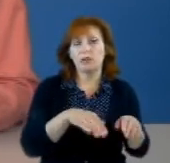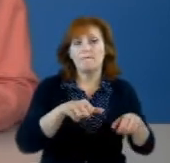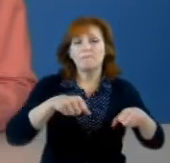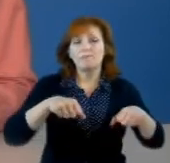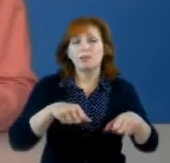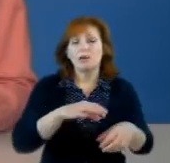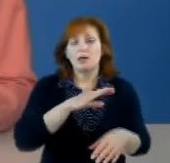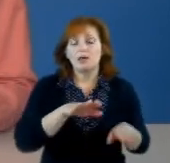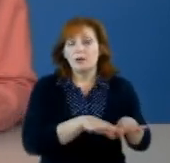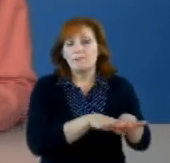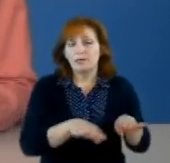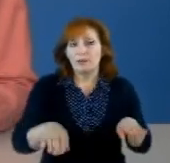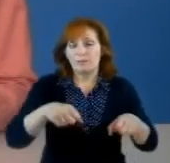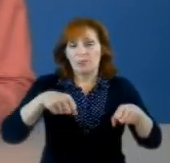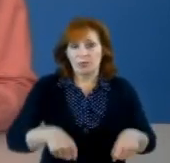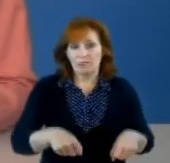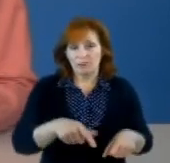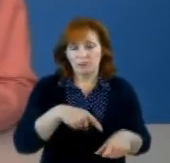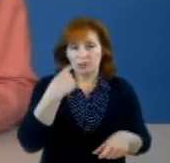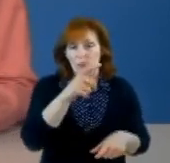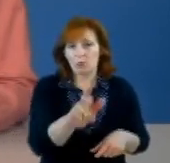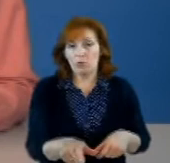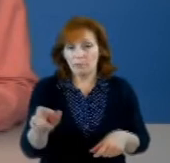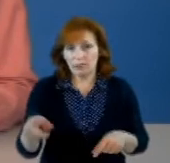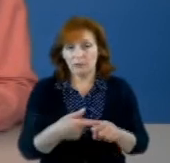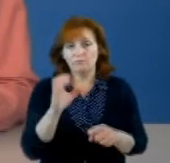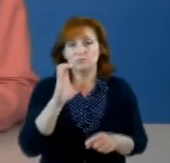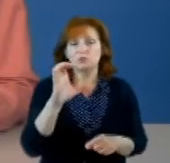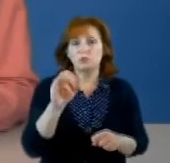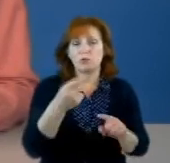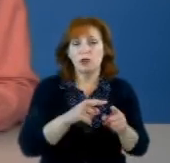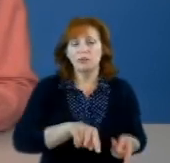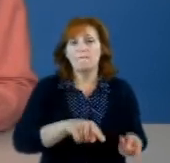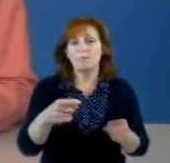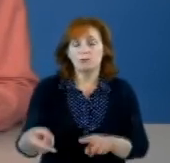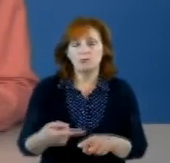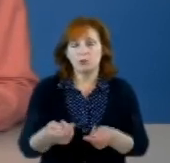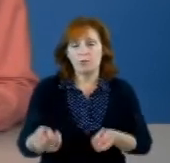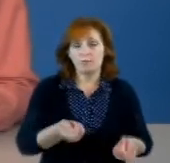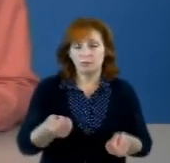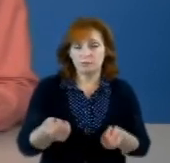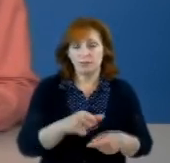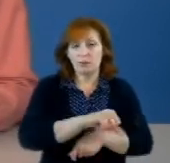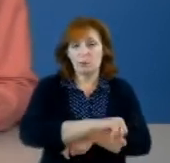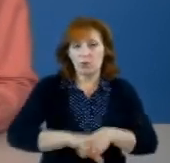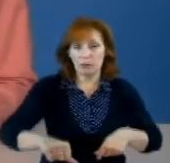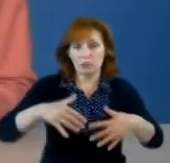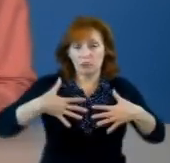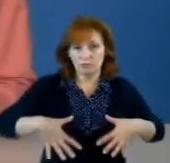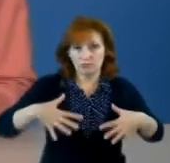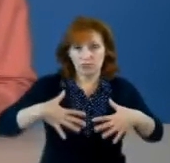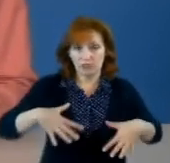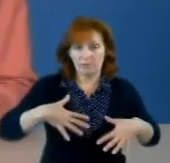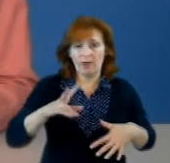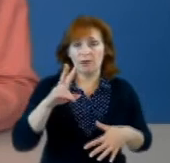посиланням на правоохоронні органи, що Сергій Суханов перейшов адміністративний кордон з окупованим Кримом на КПП «Чаплинка». Через